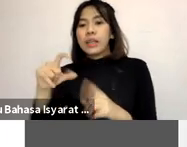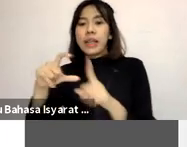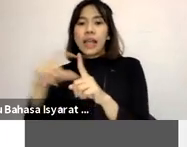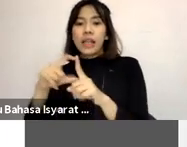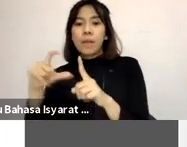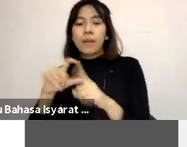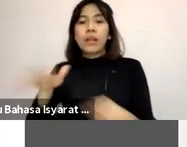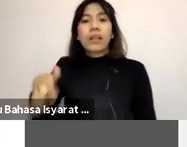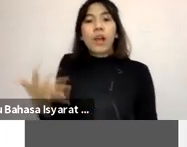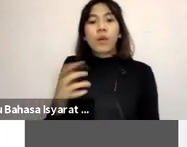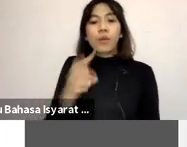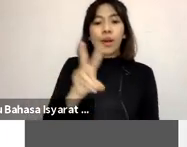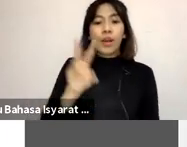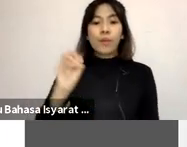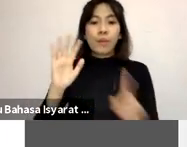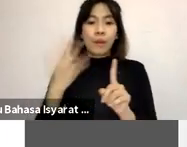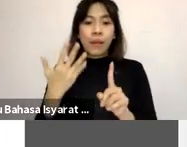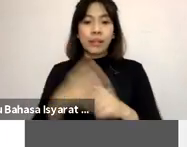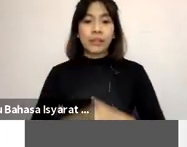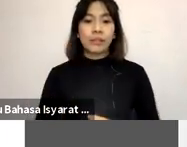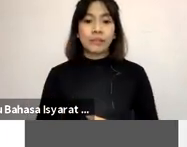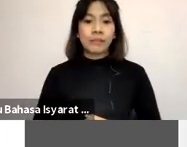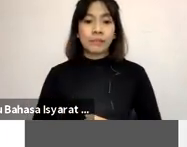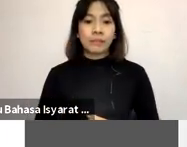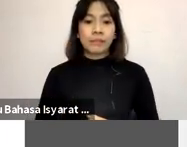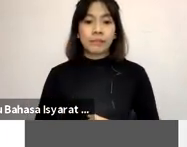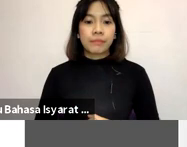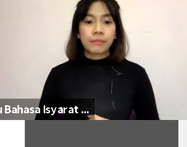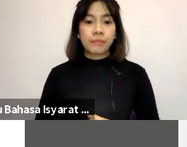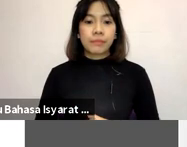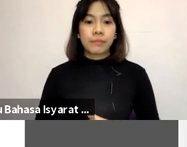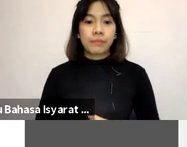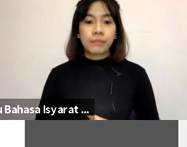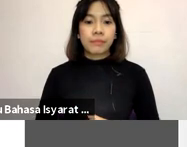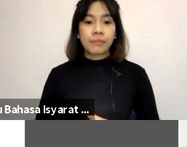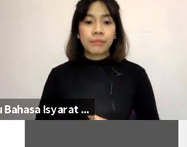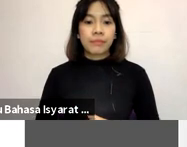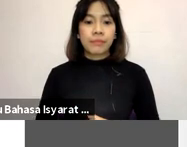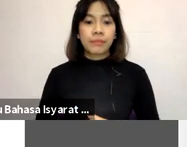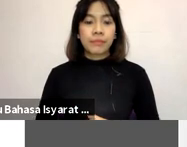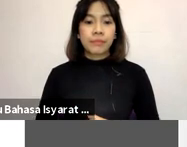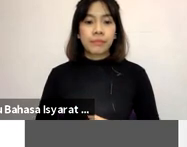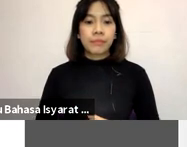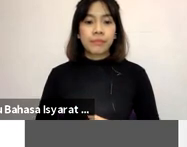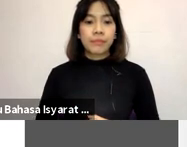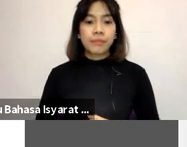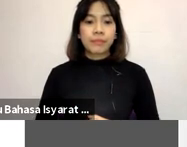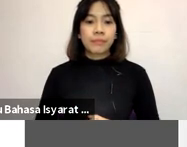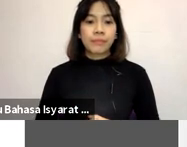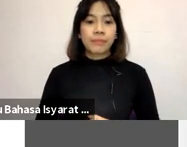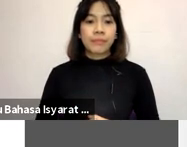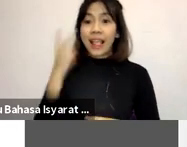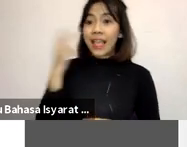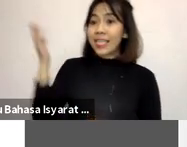lalu yakni ini di layar ini kalau ya happy